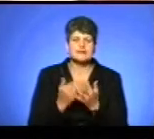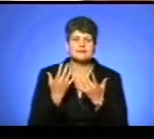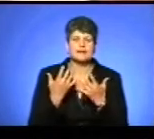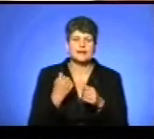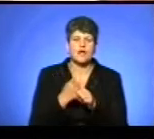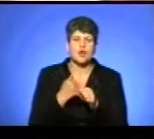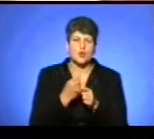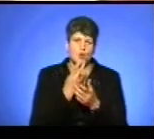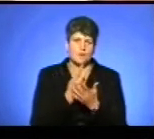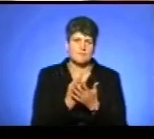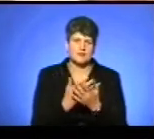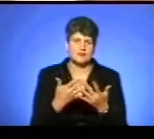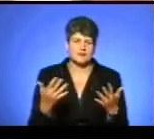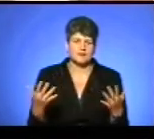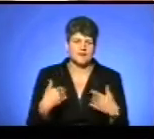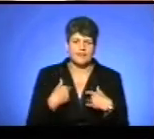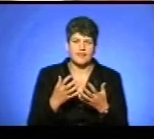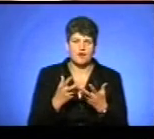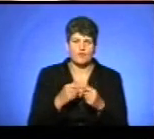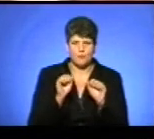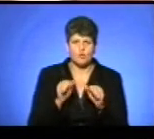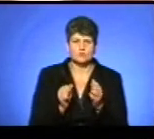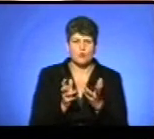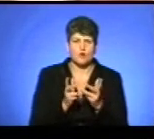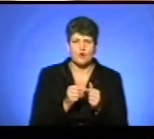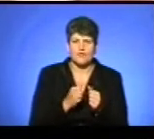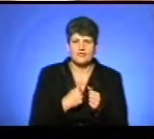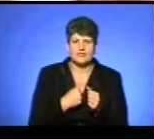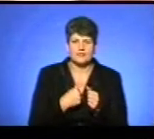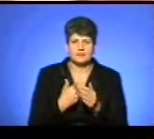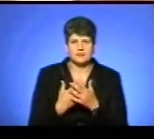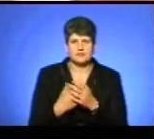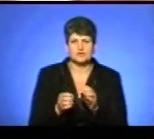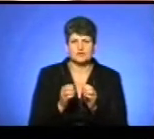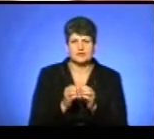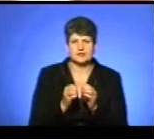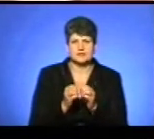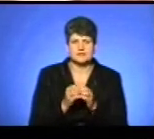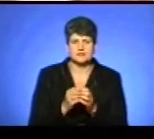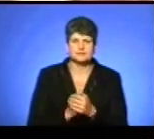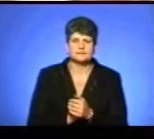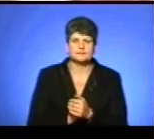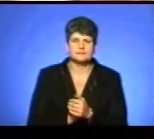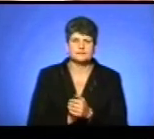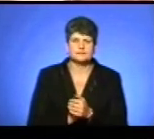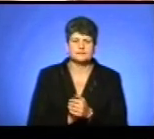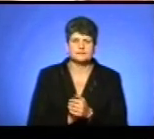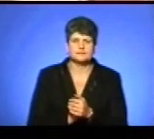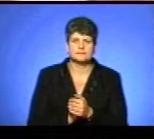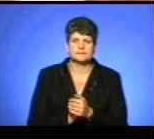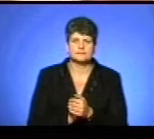сьогодні? Скільки скульптур? Я навіть не рахував. Можемо перерахувати. Близько 10. Близько 10.